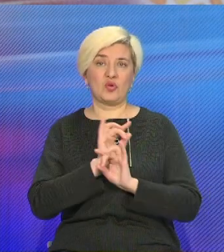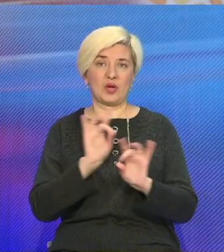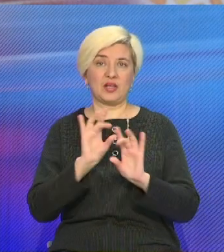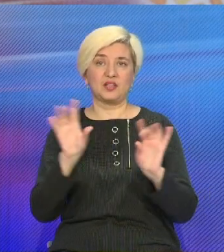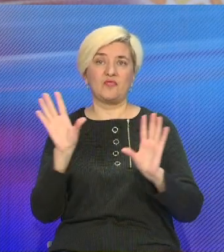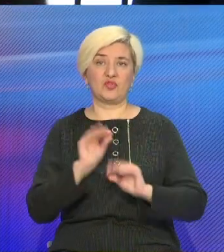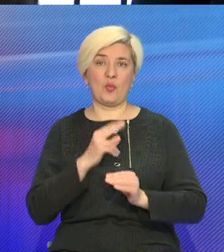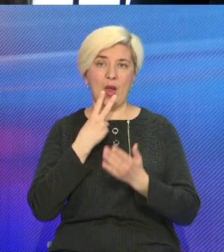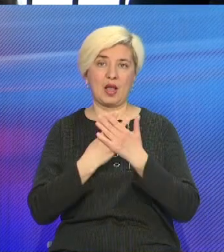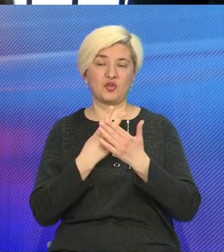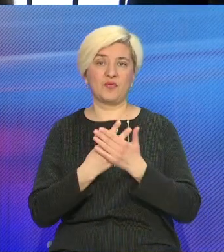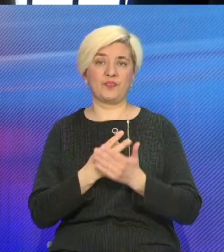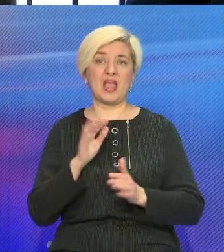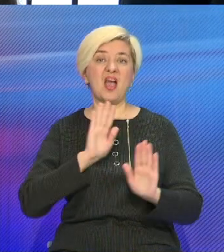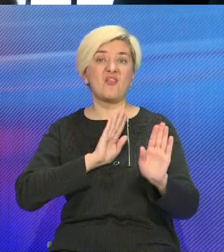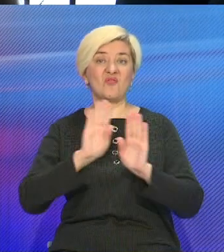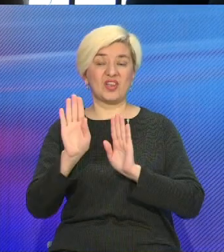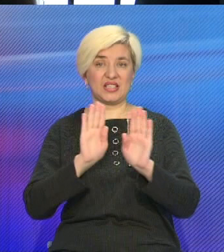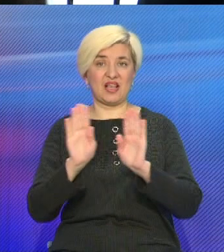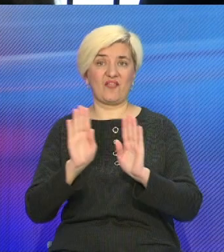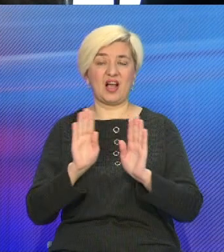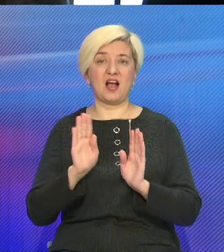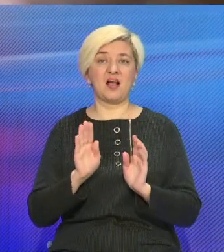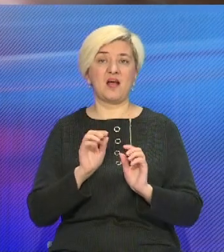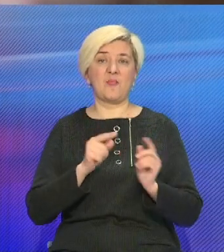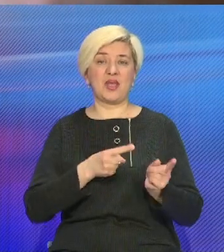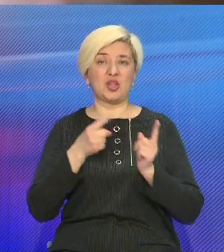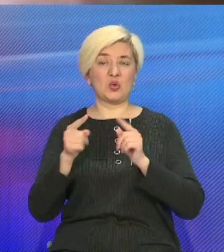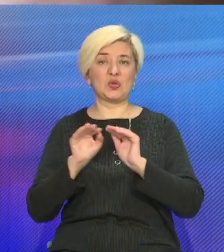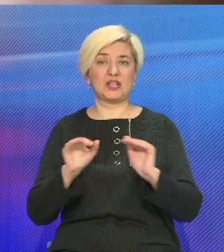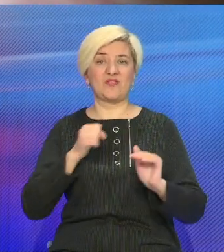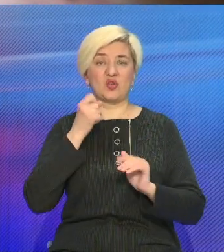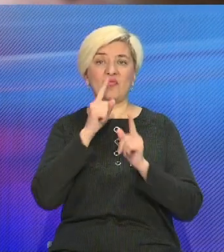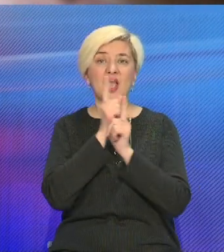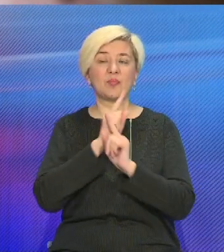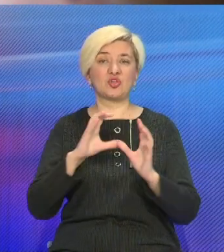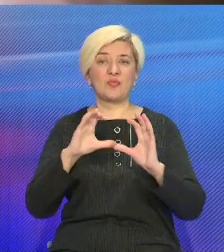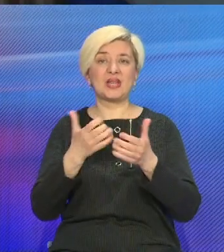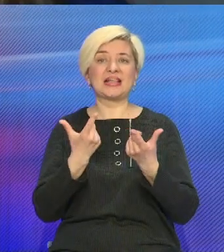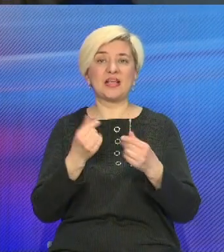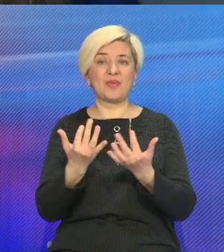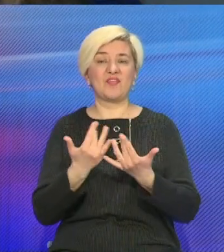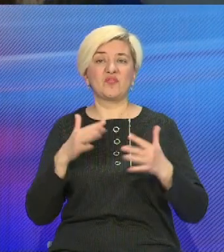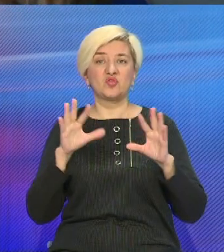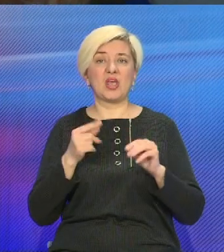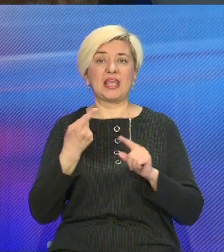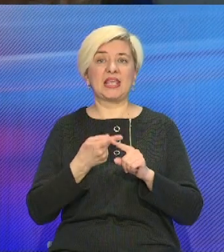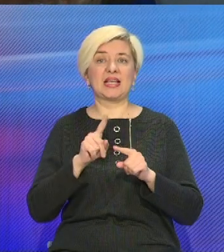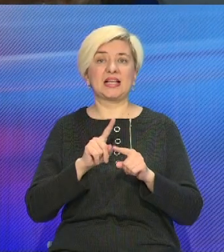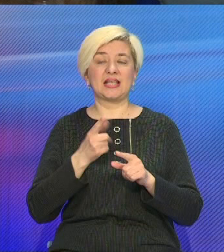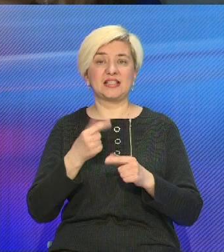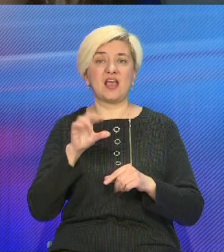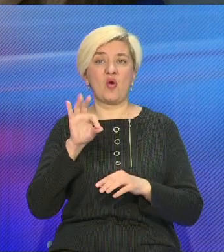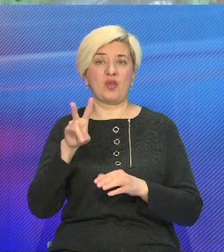все покажем. Выставка конструктора переносит детей и взрослых в необычный мир, где привлекает все, и где они не пассивные зрители, а